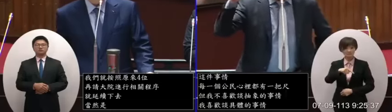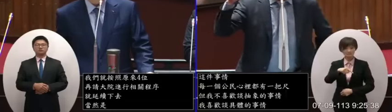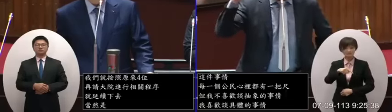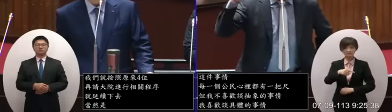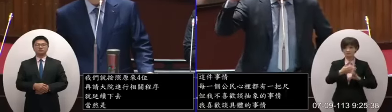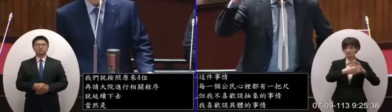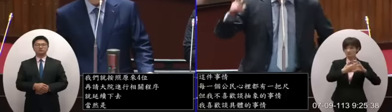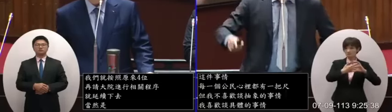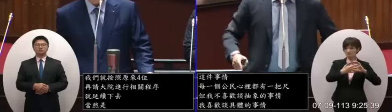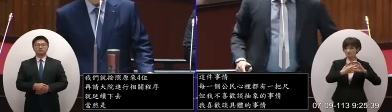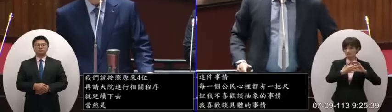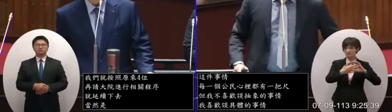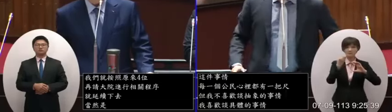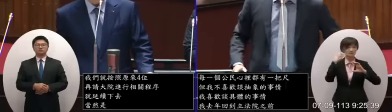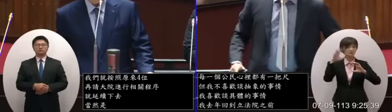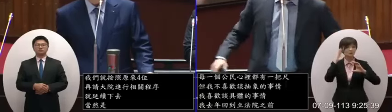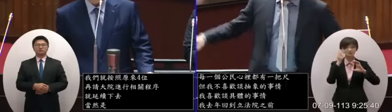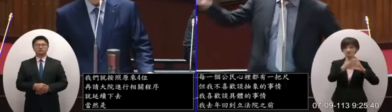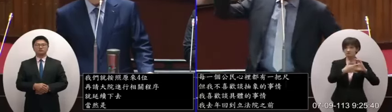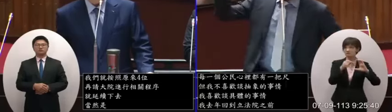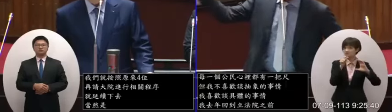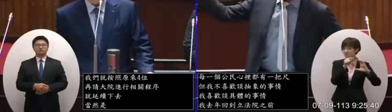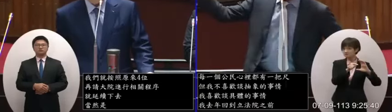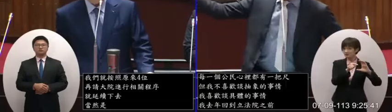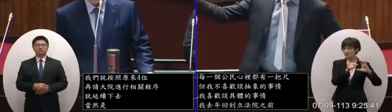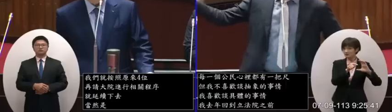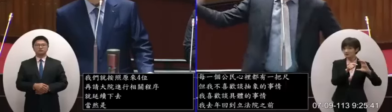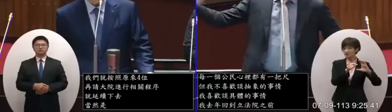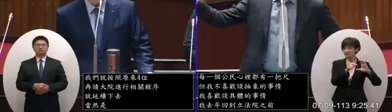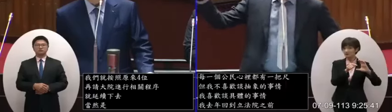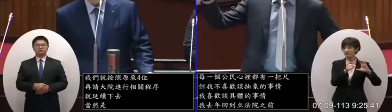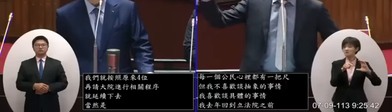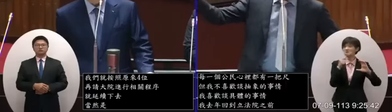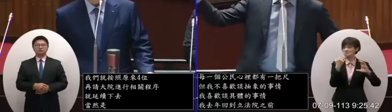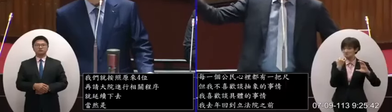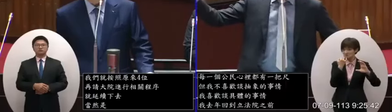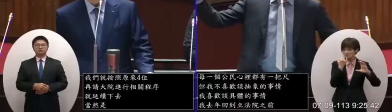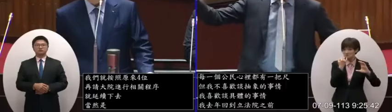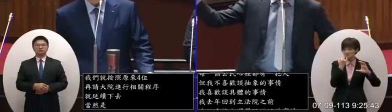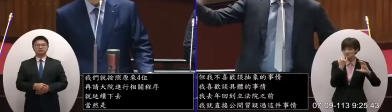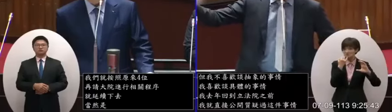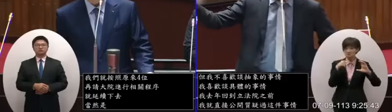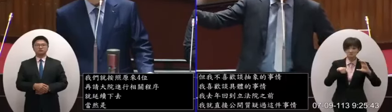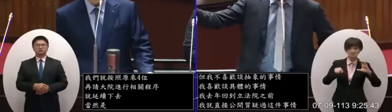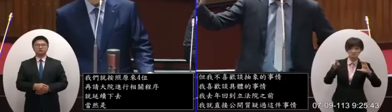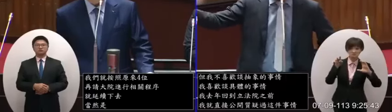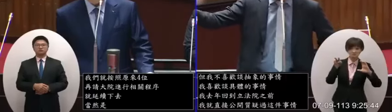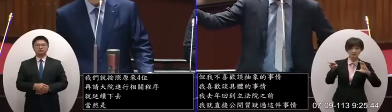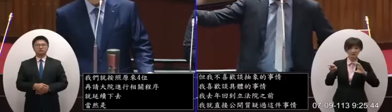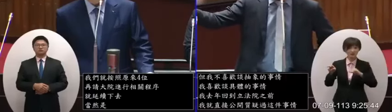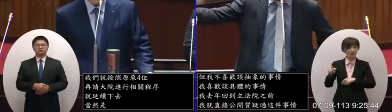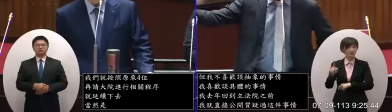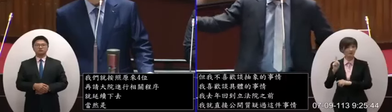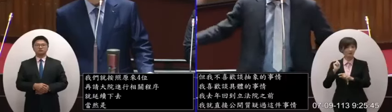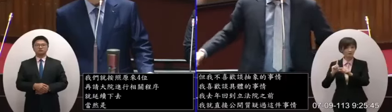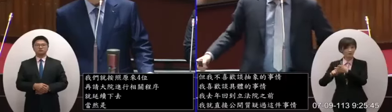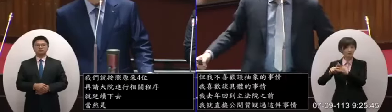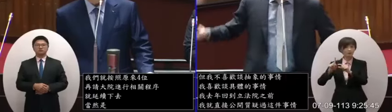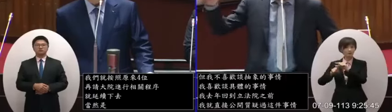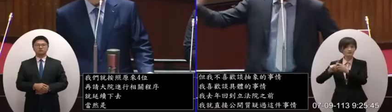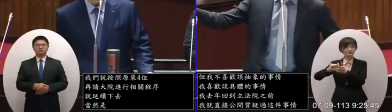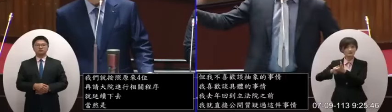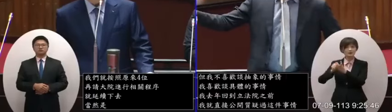我们的电视新闻台竟然可以去入主，可以去入主这么大的中嘉有线电视系